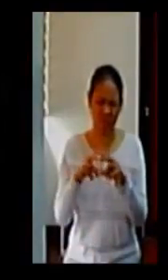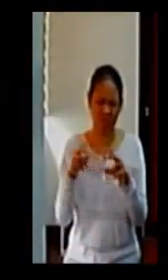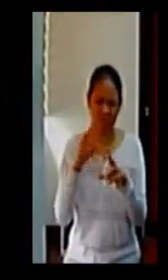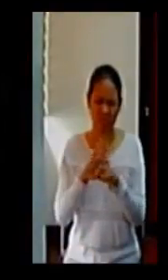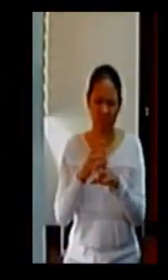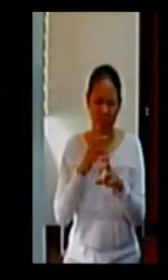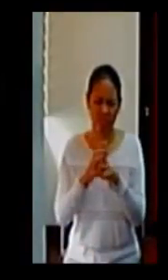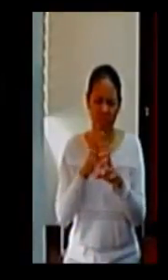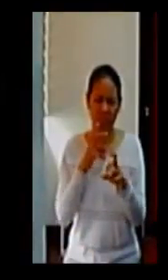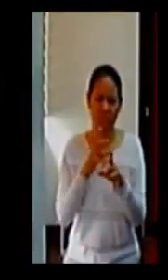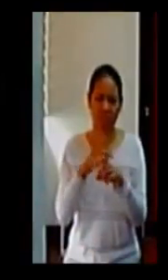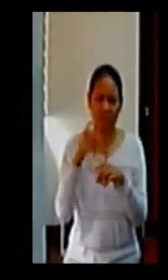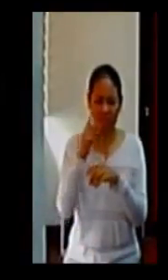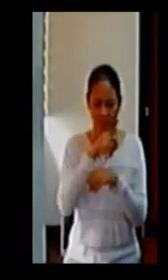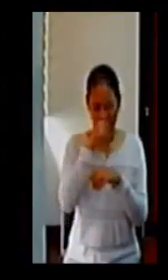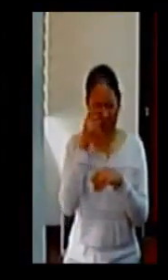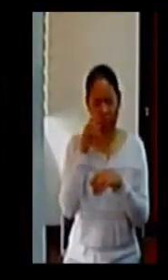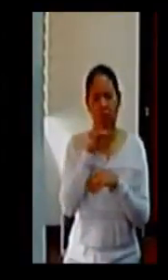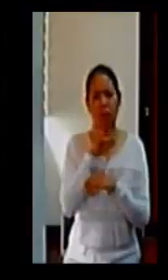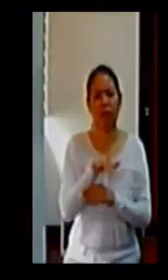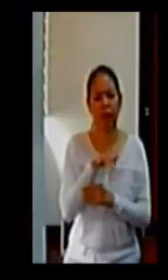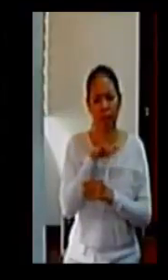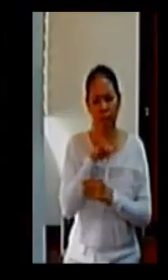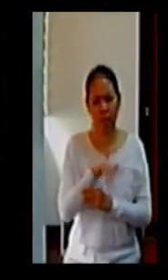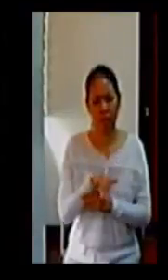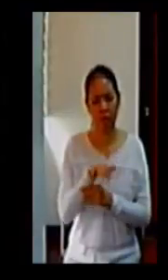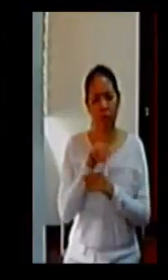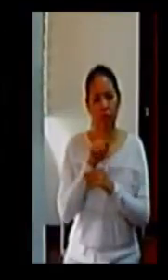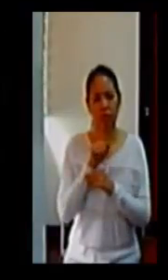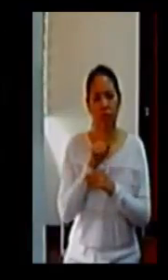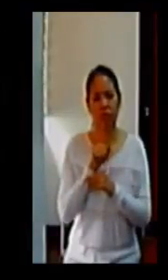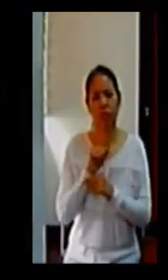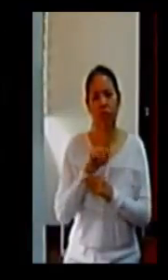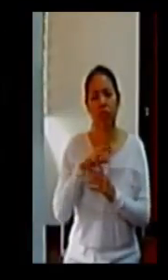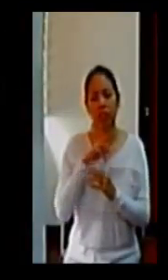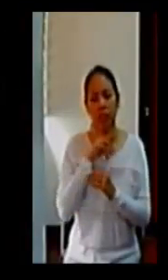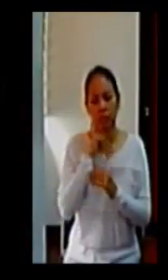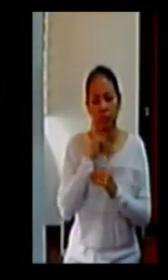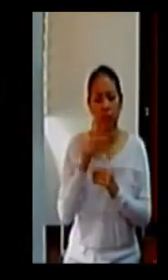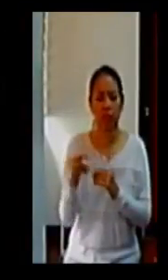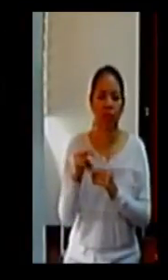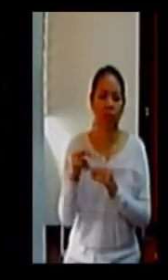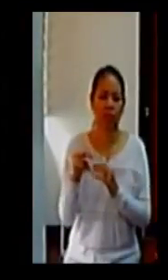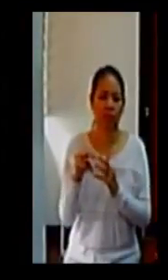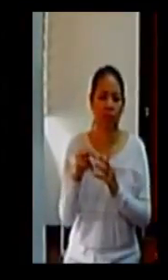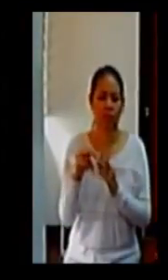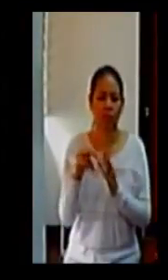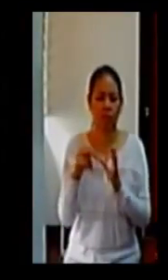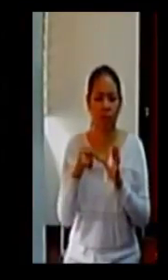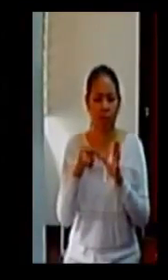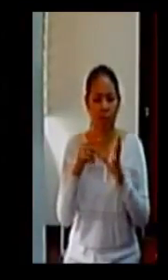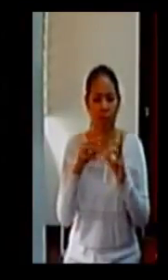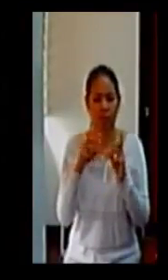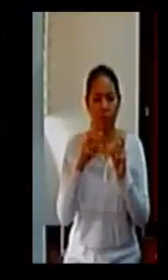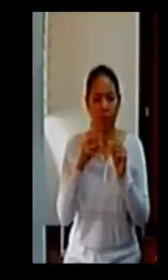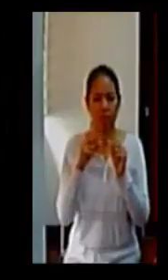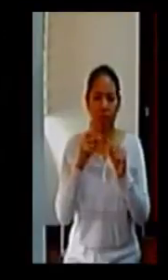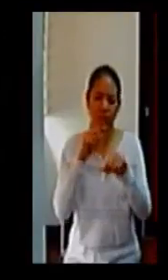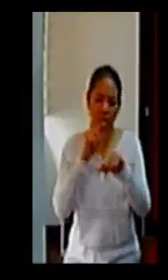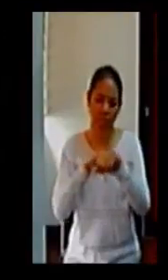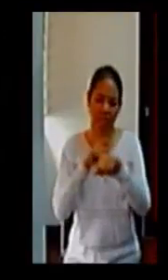kasi napapagod ka na nga, hindi pa sumasang-ayon yung panahon minsan na basta na lang uulan